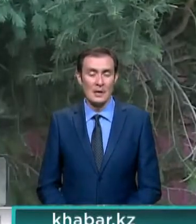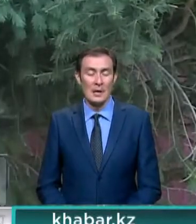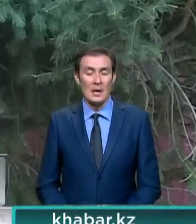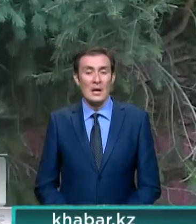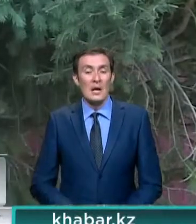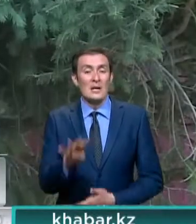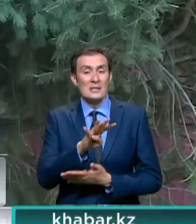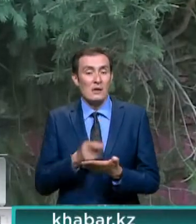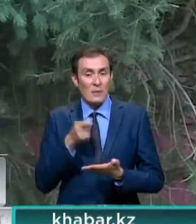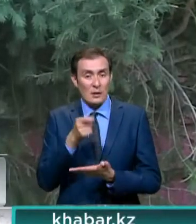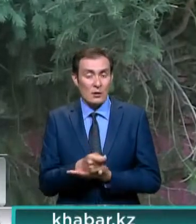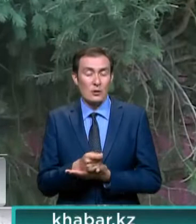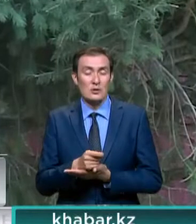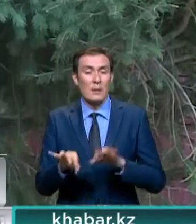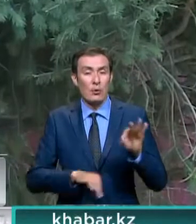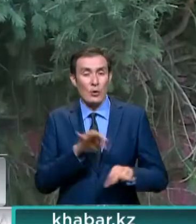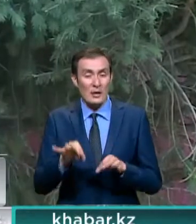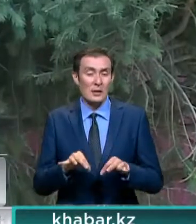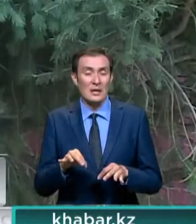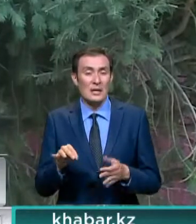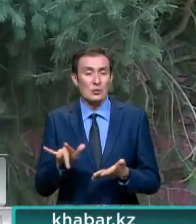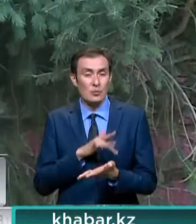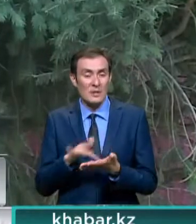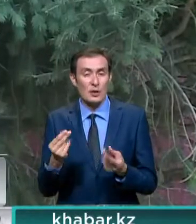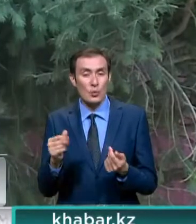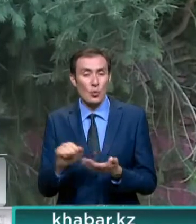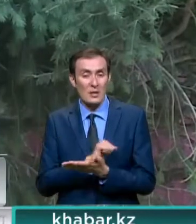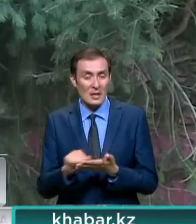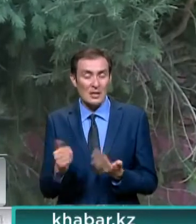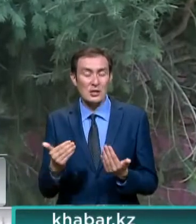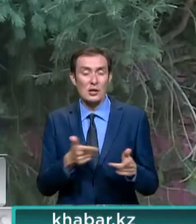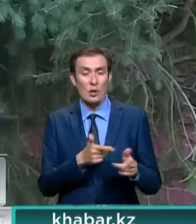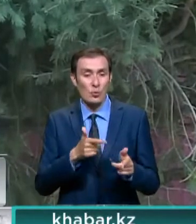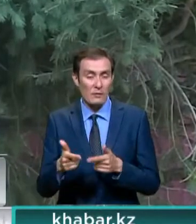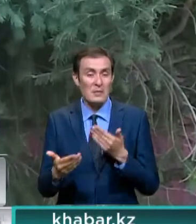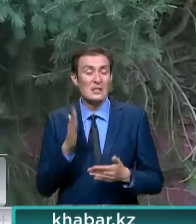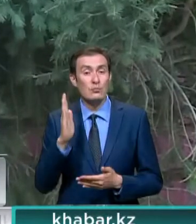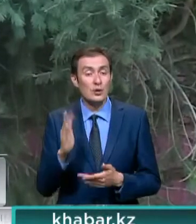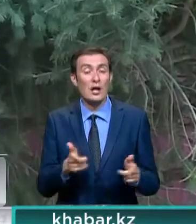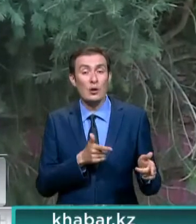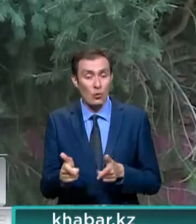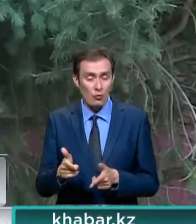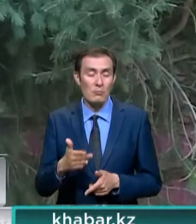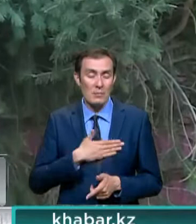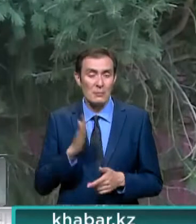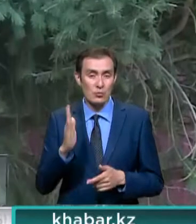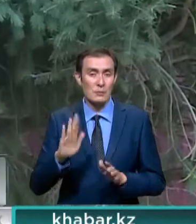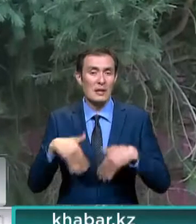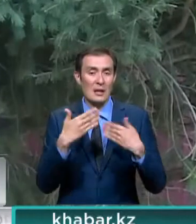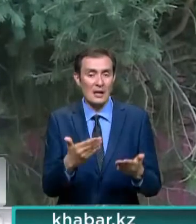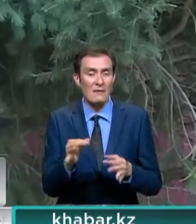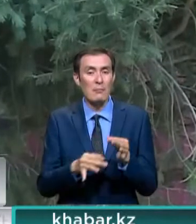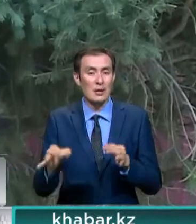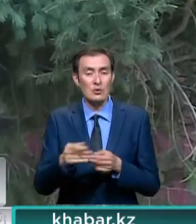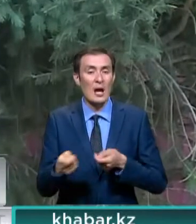Подали заявку на разработку проектно-сметной документации. Сейчас мы готовим проект. Если он будет подготовлен, то мы его представим в